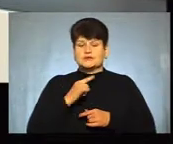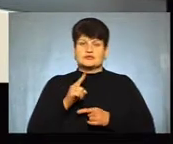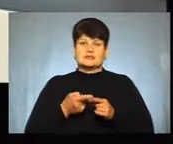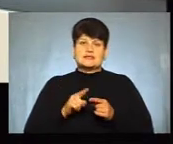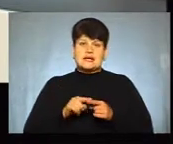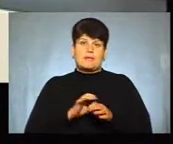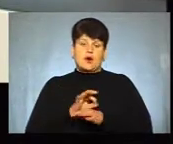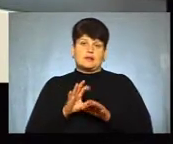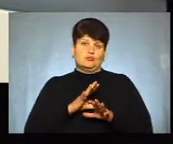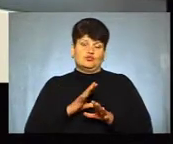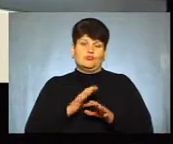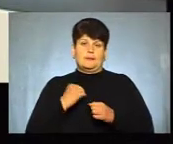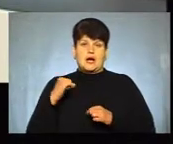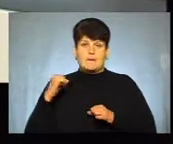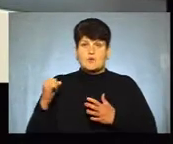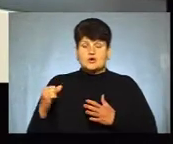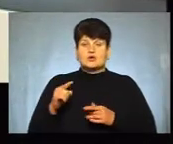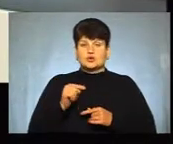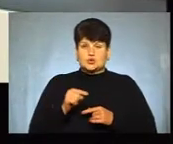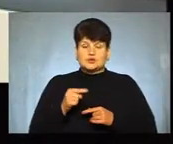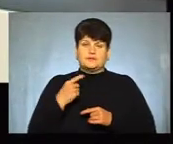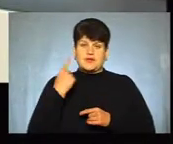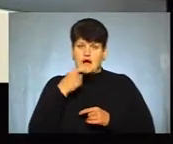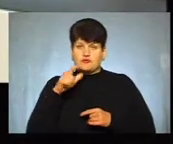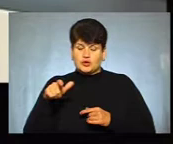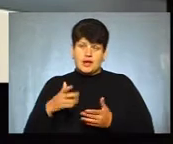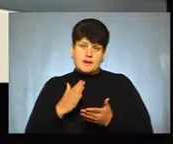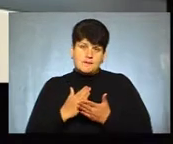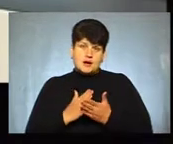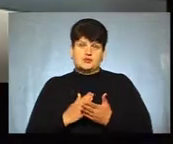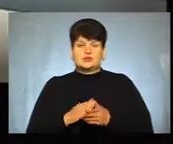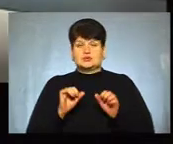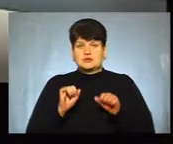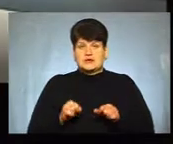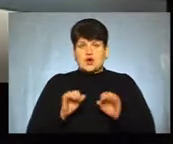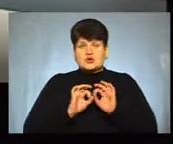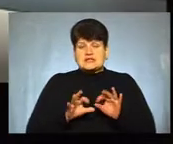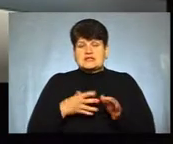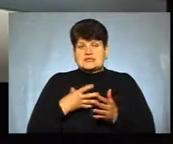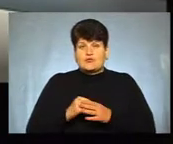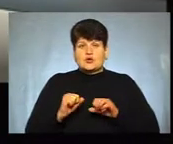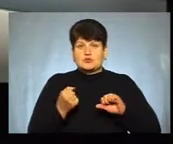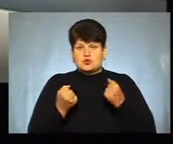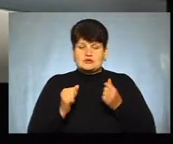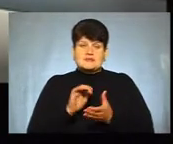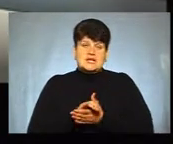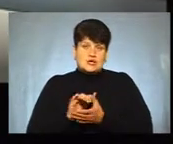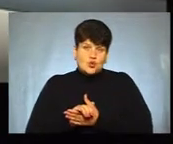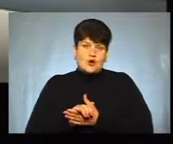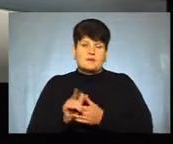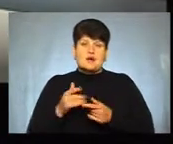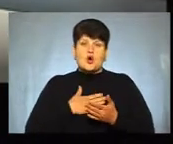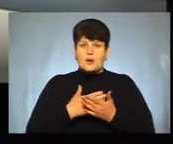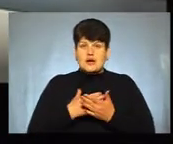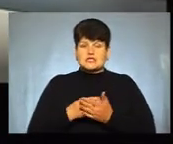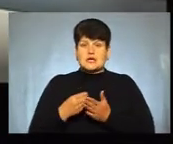був переможцем. Тому тут автори зараз мають доволі хорошу нагоду розказувати всім своїм друзям, знайомим, що є такий проєкт, як громадський бюджет,